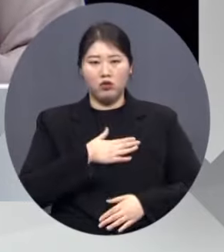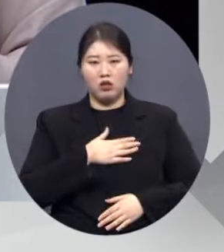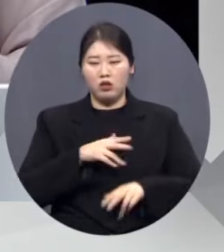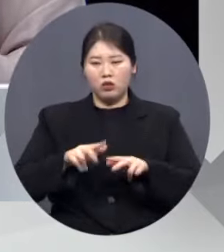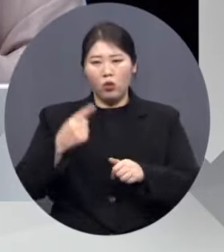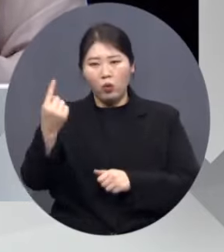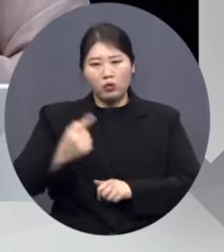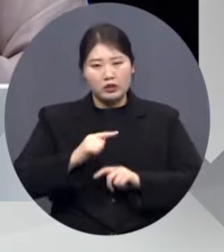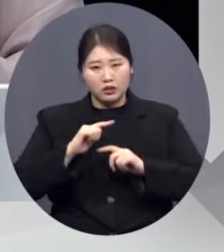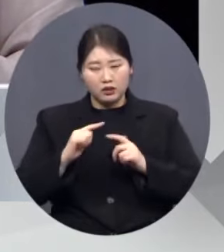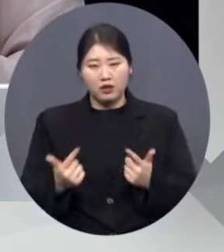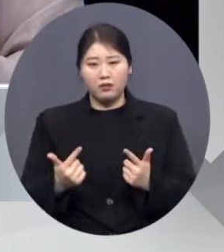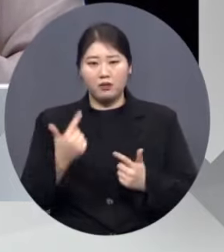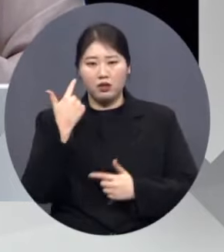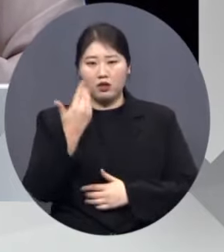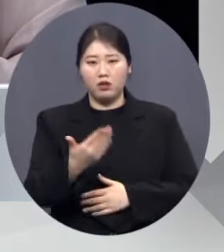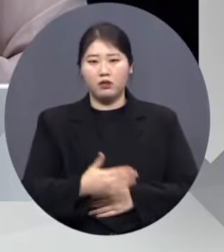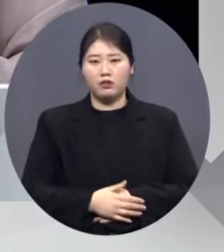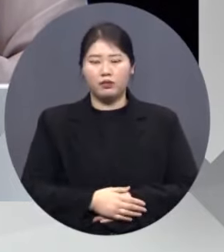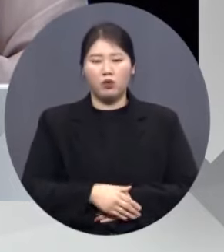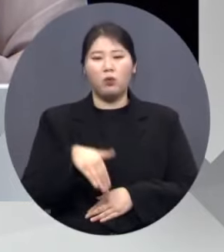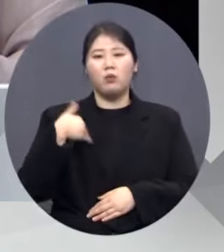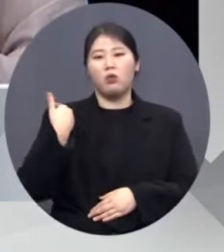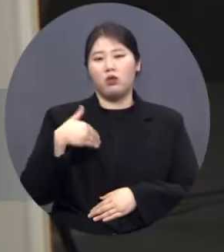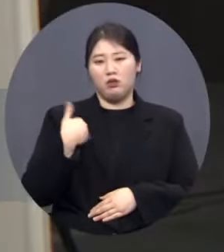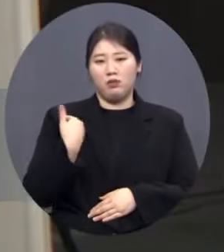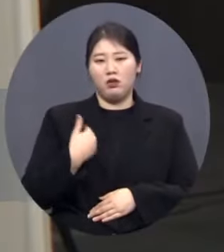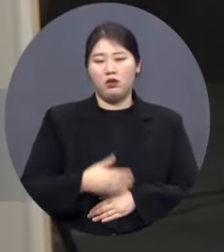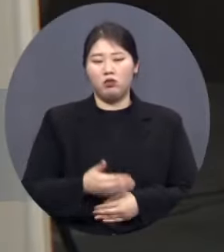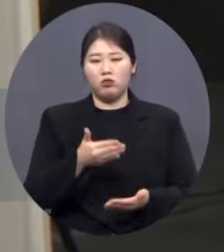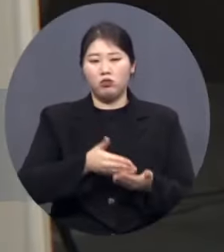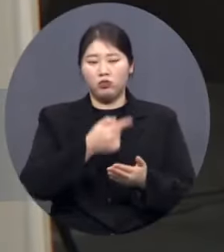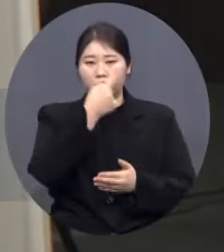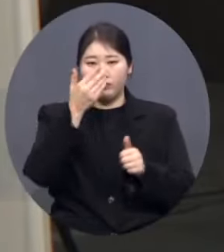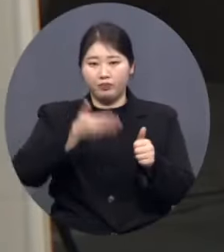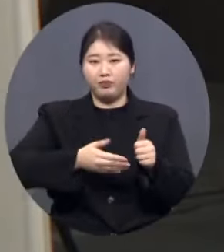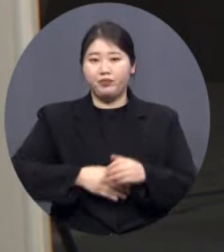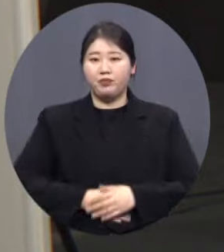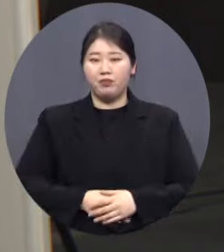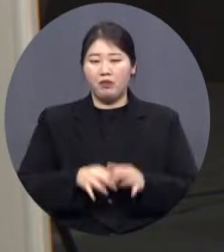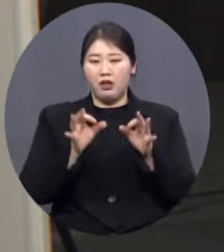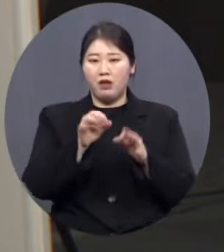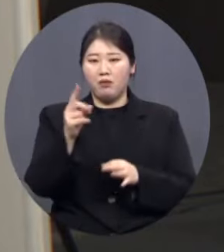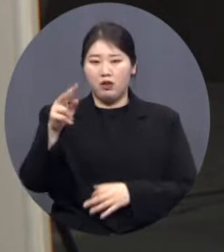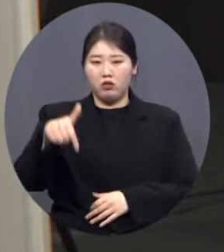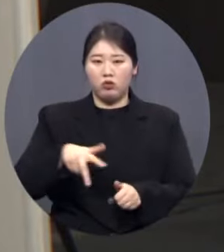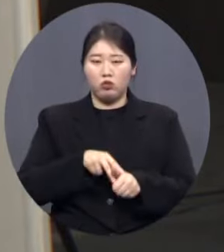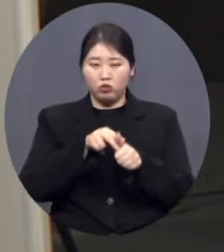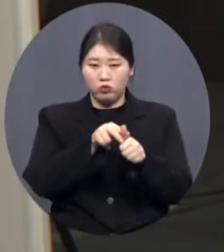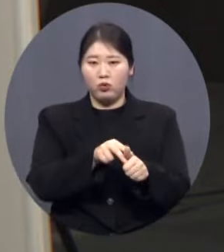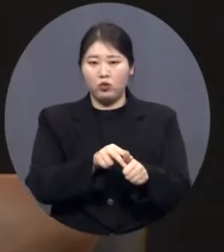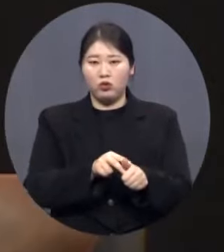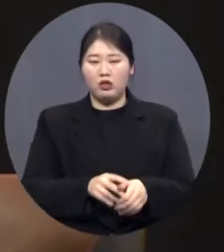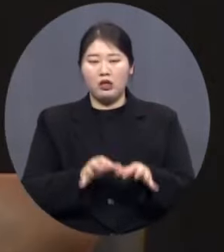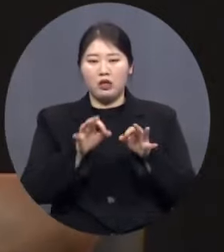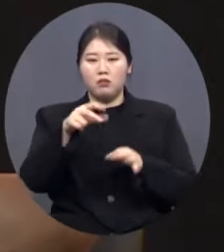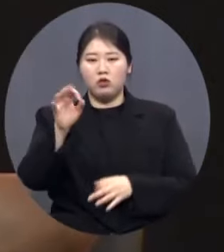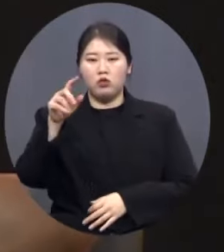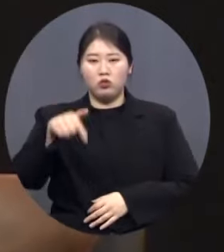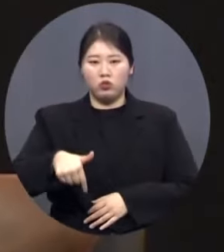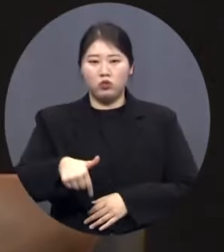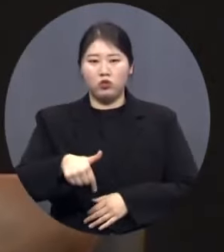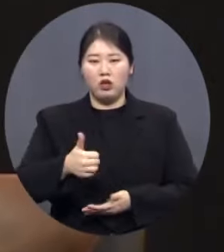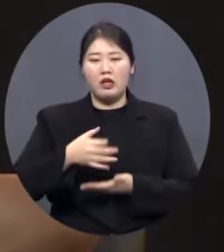오십니까 그것만게 대답해 주 모르겠습니다 그럼 메스컴 보고 확인하시 민주당 김한교 후보는 국민임 김 후보의 재산 신고가